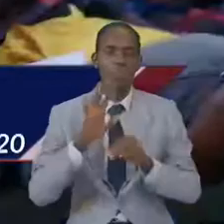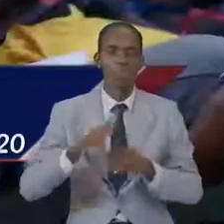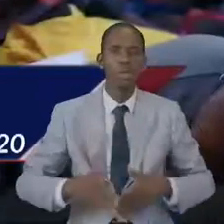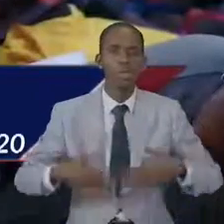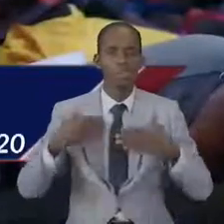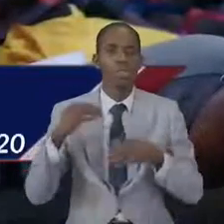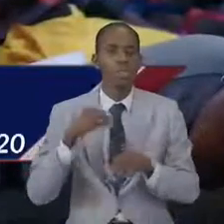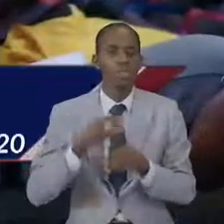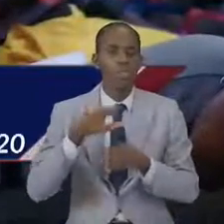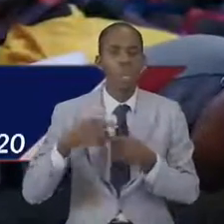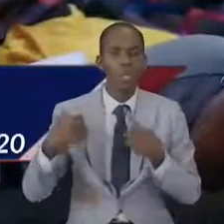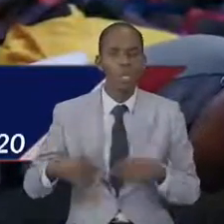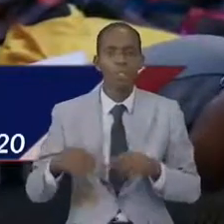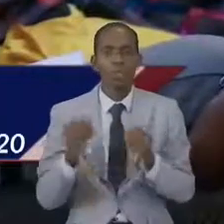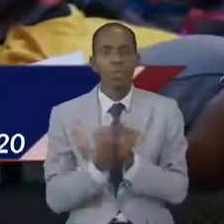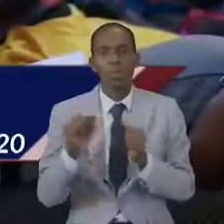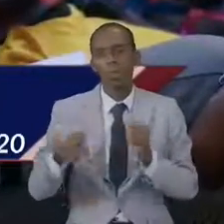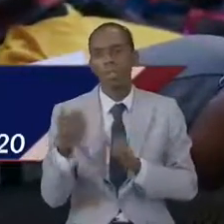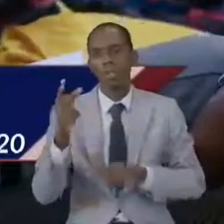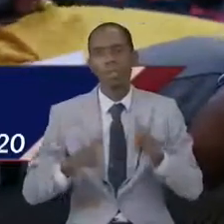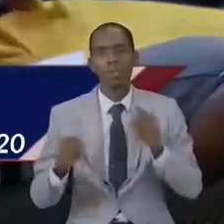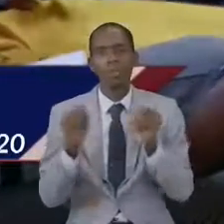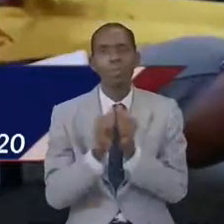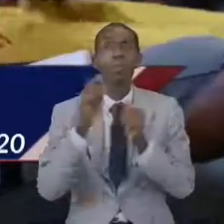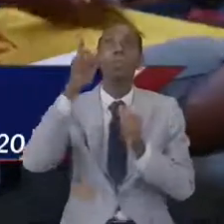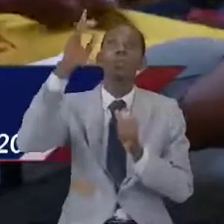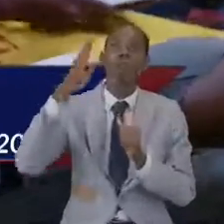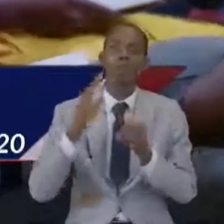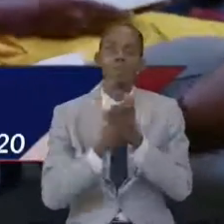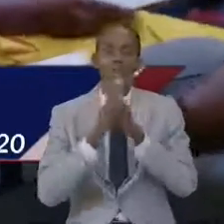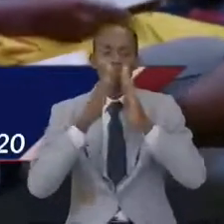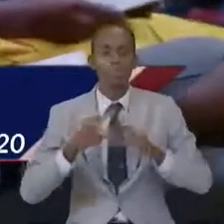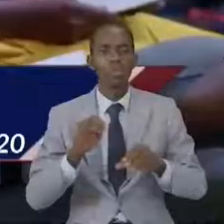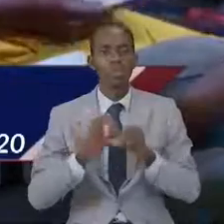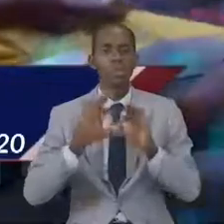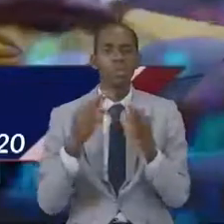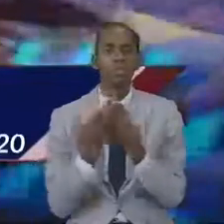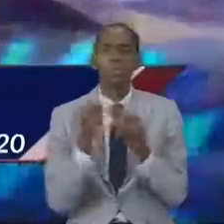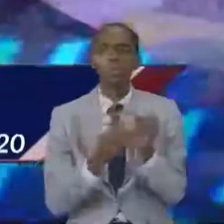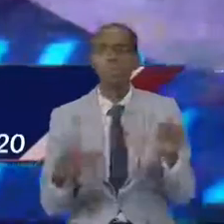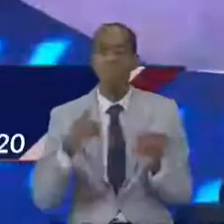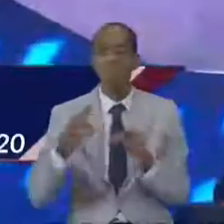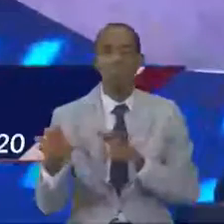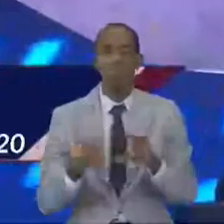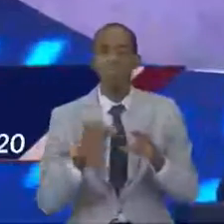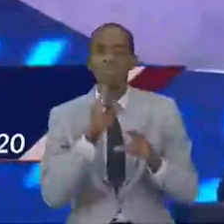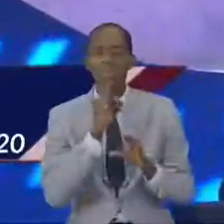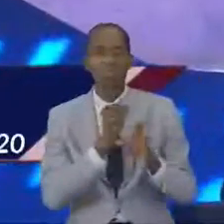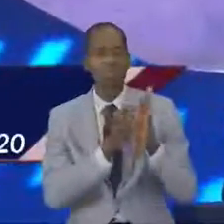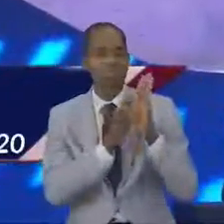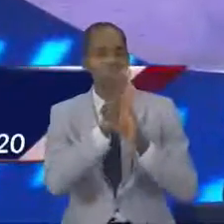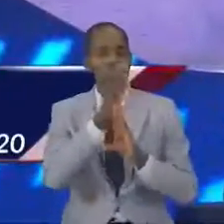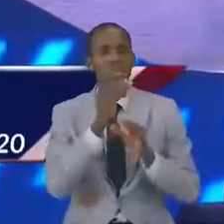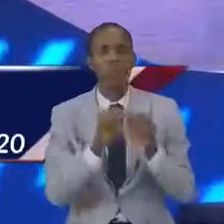et la paix avec vos semblables et la paix avec votre famille dans tout ce que vous faites tout est dirigé tout